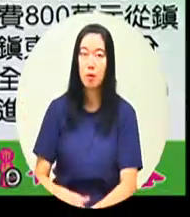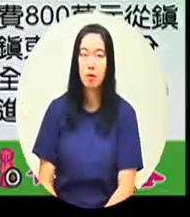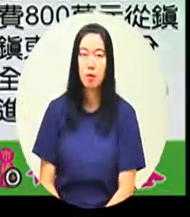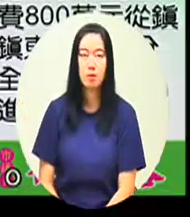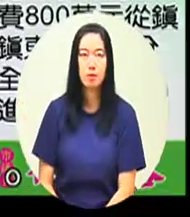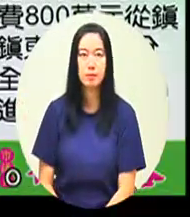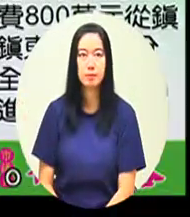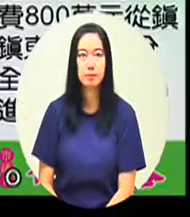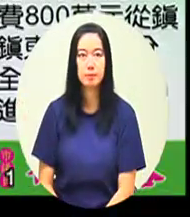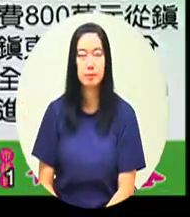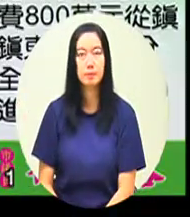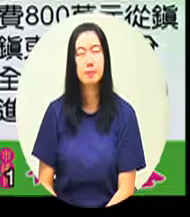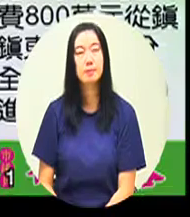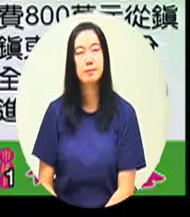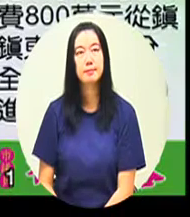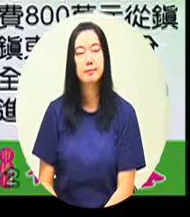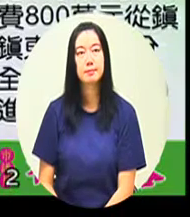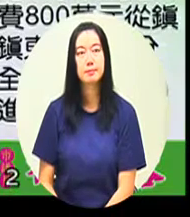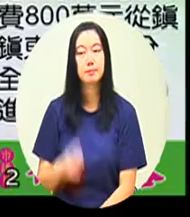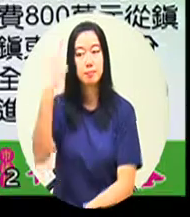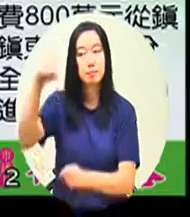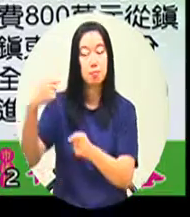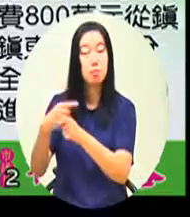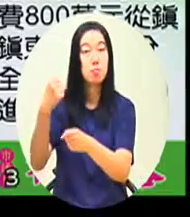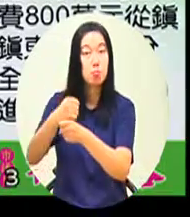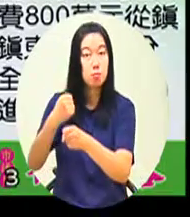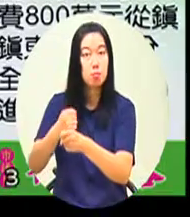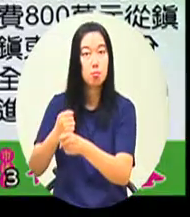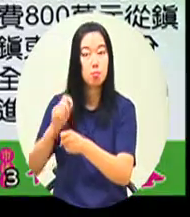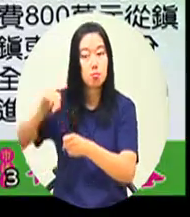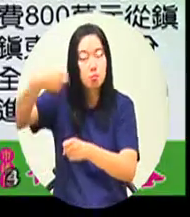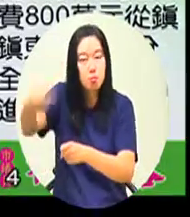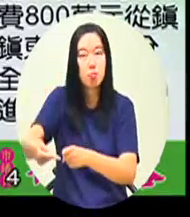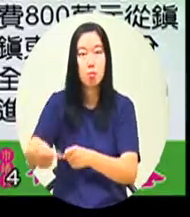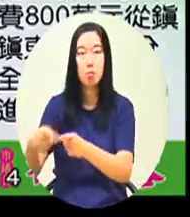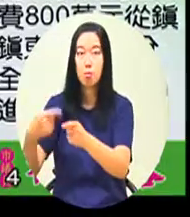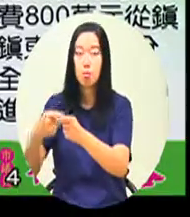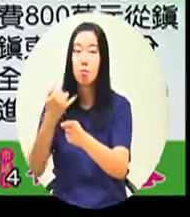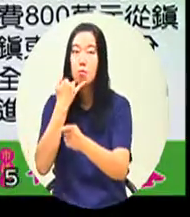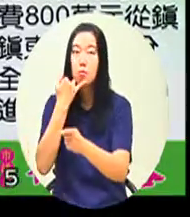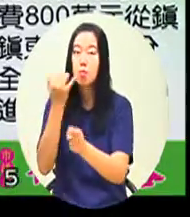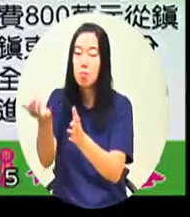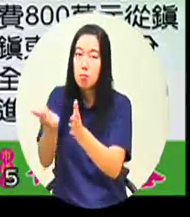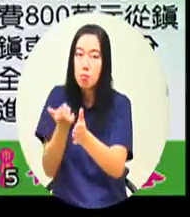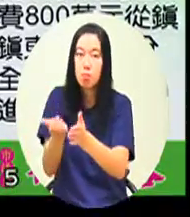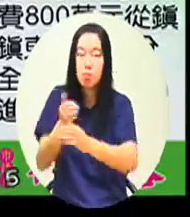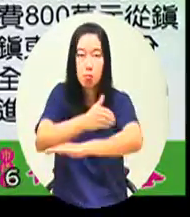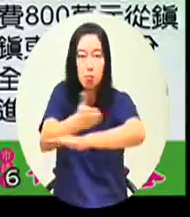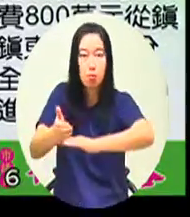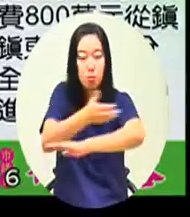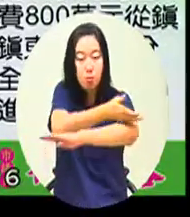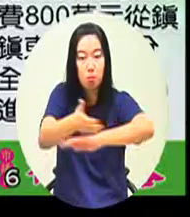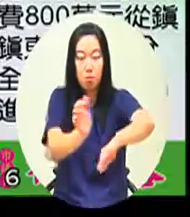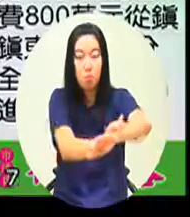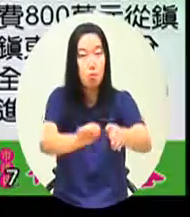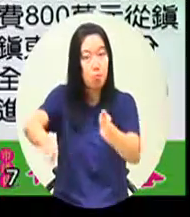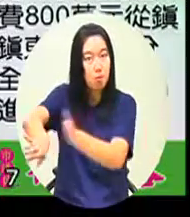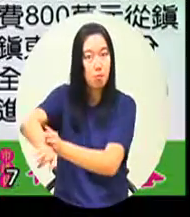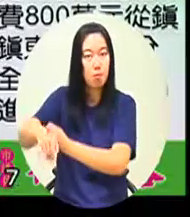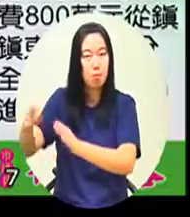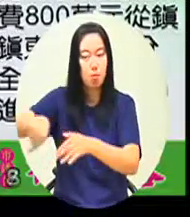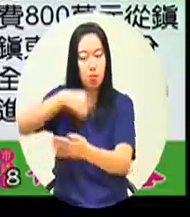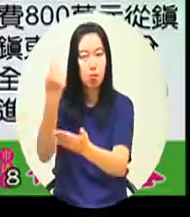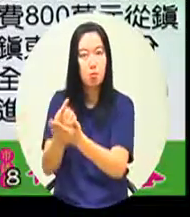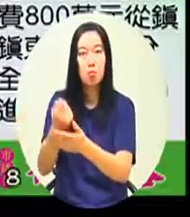们下明年做？那下一年是不是把前政和两岸局长会当改全部